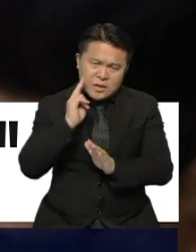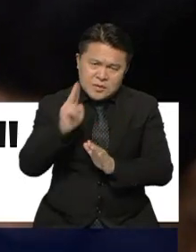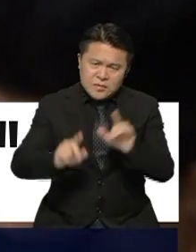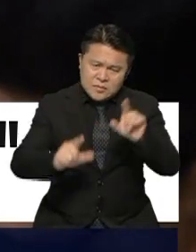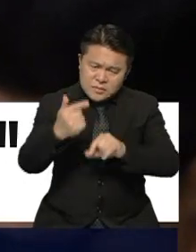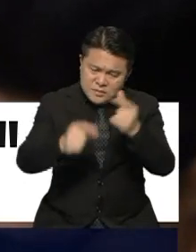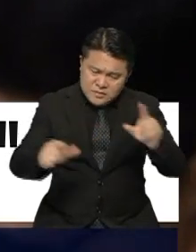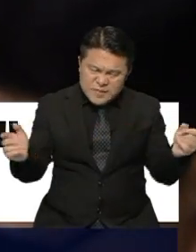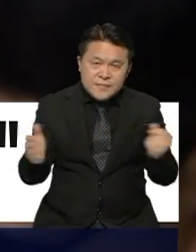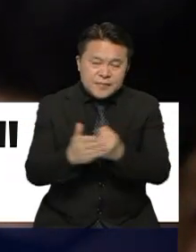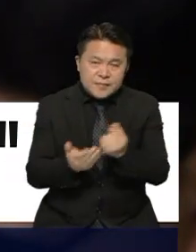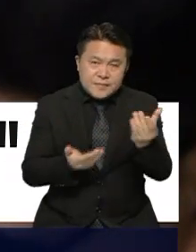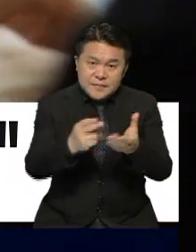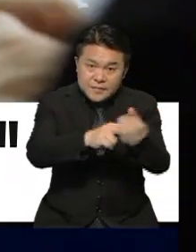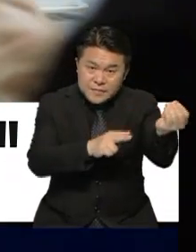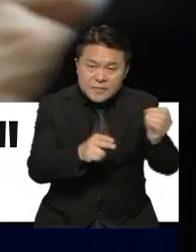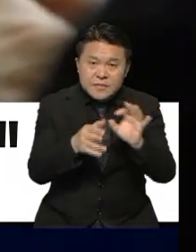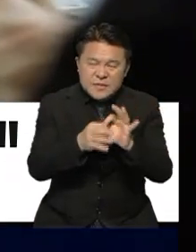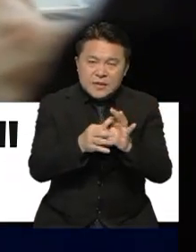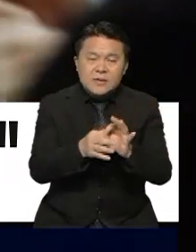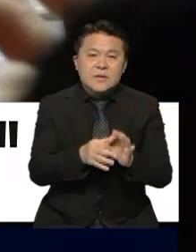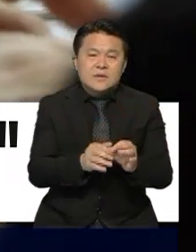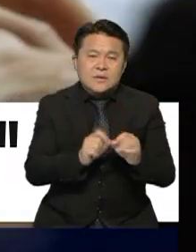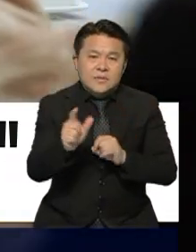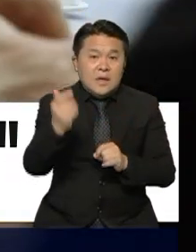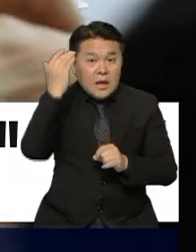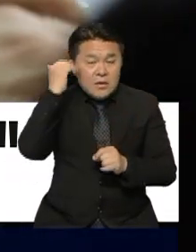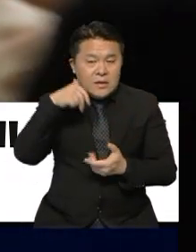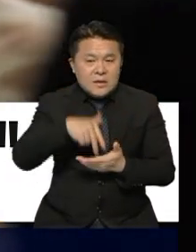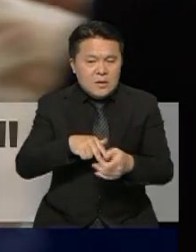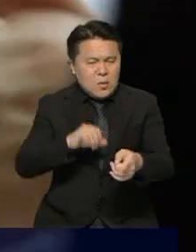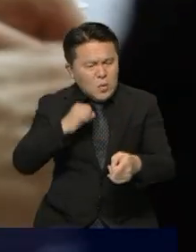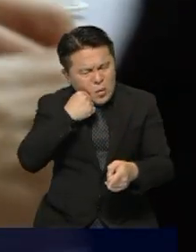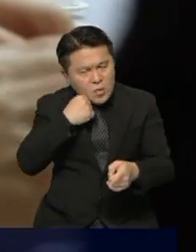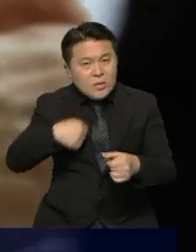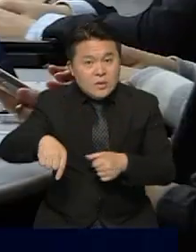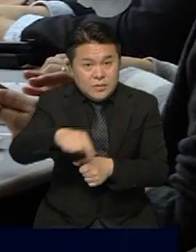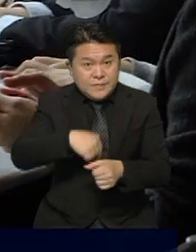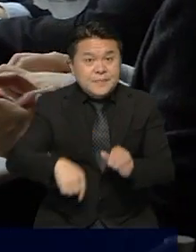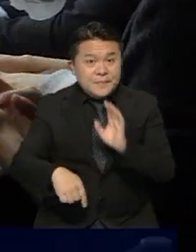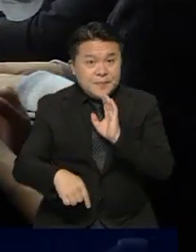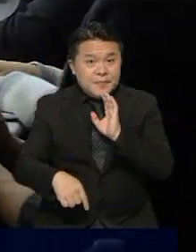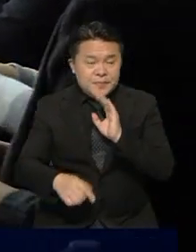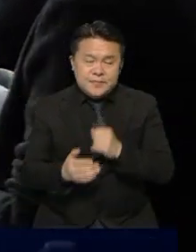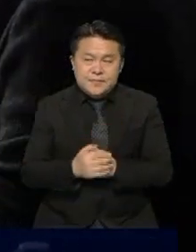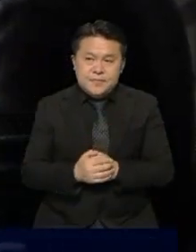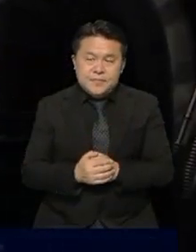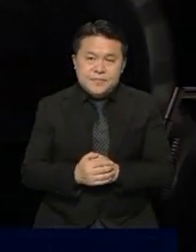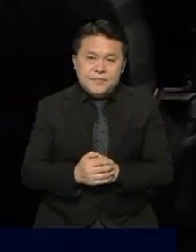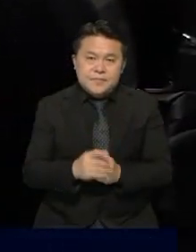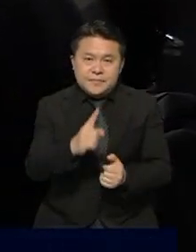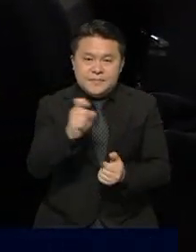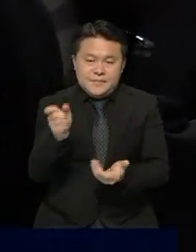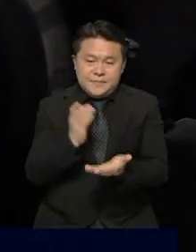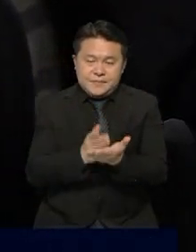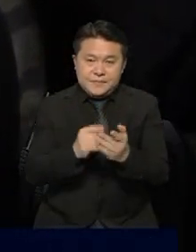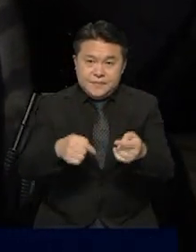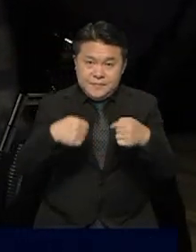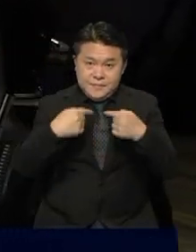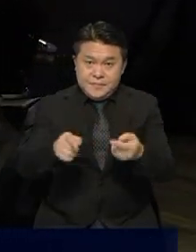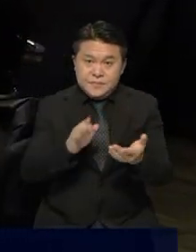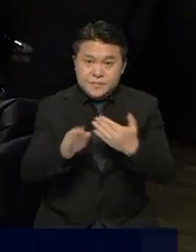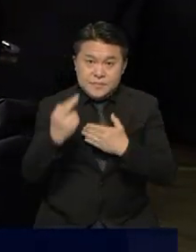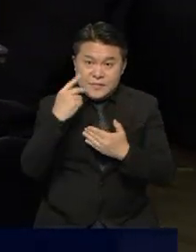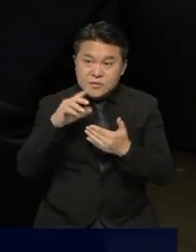달라 무역과 수출 위주인 우리나라가 소화하기 어렵다고 진단했습니다. 최 회장은 기자간담회에 참석해